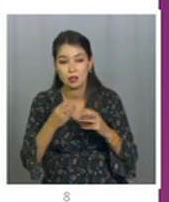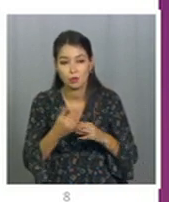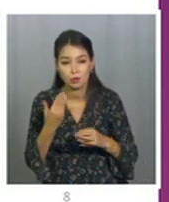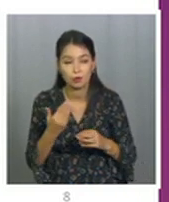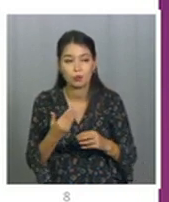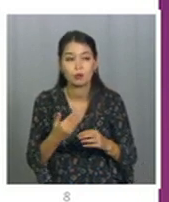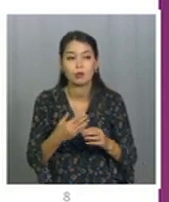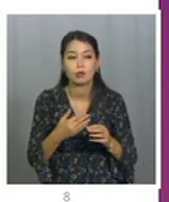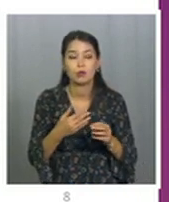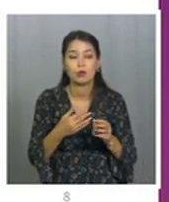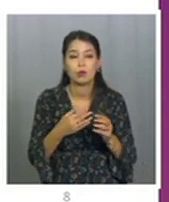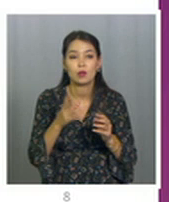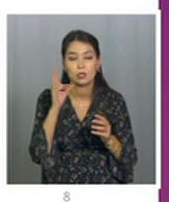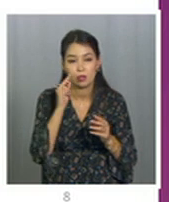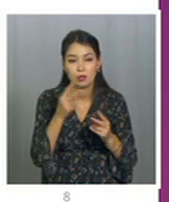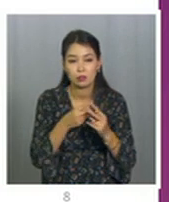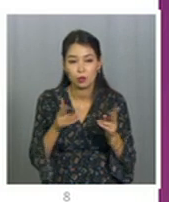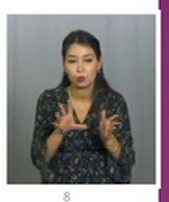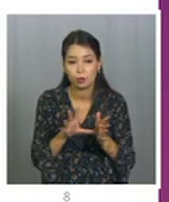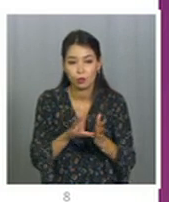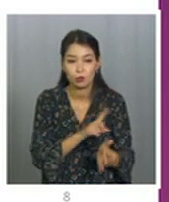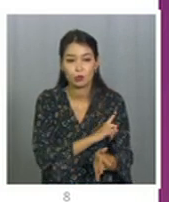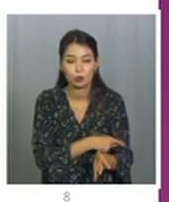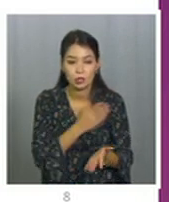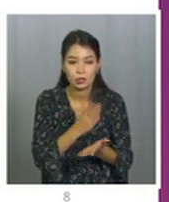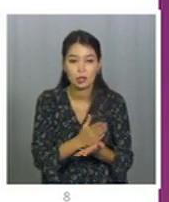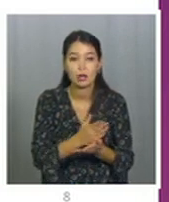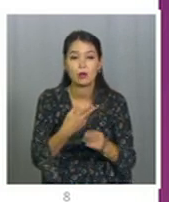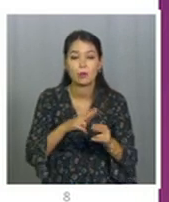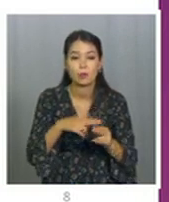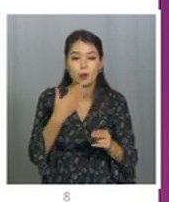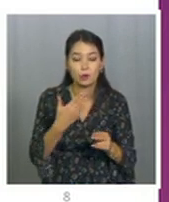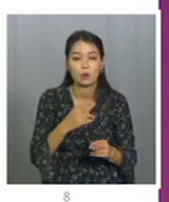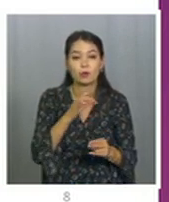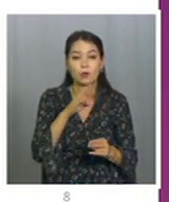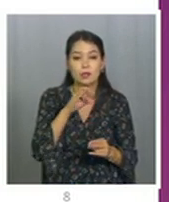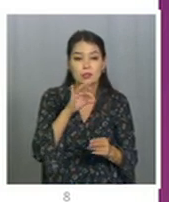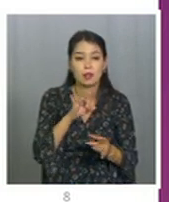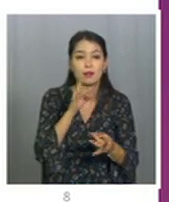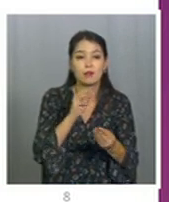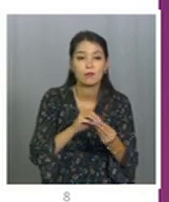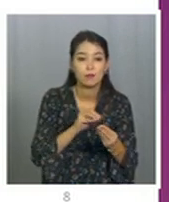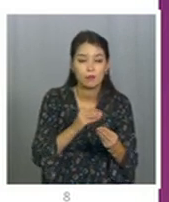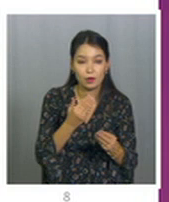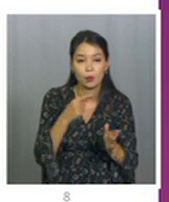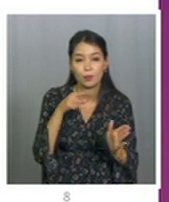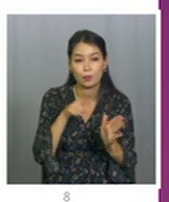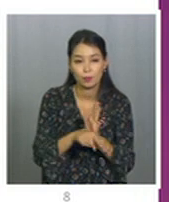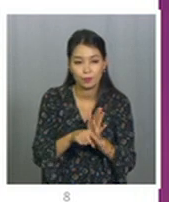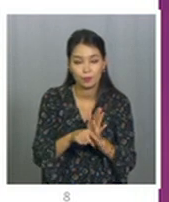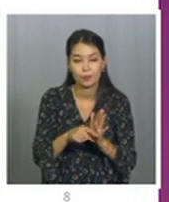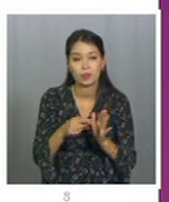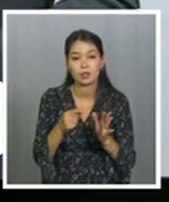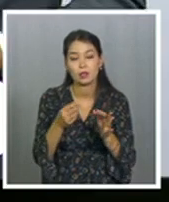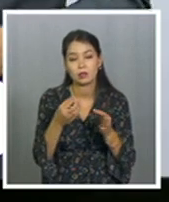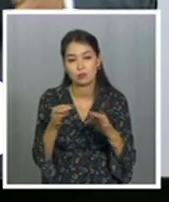өтпейді. Жаңағы тұрақты тоқтан, конденсатордан тұрақты тоқ өтпейтінін және осы жерден дәлелдеуімізге де